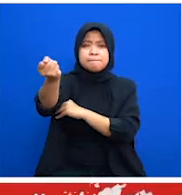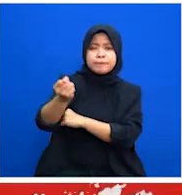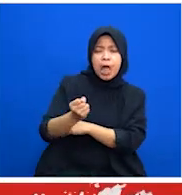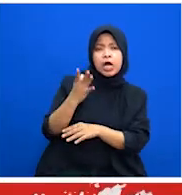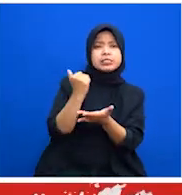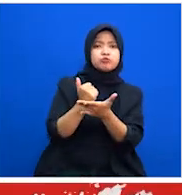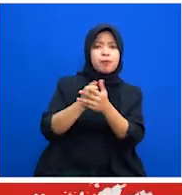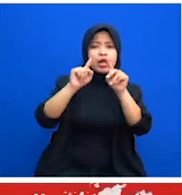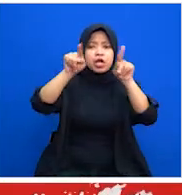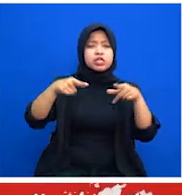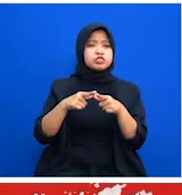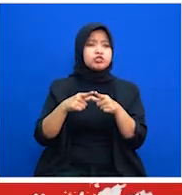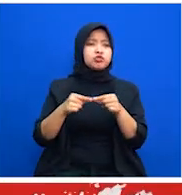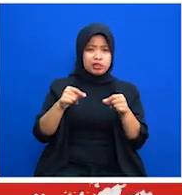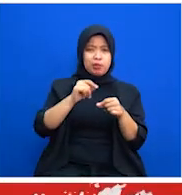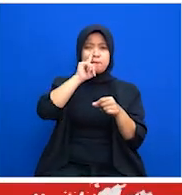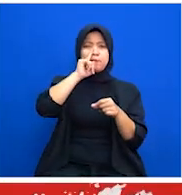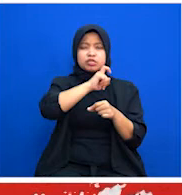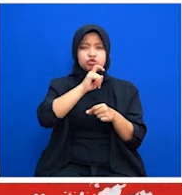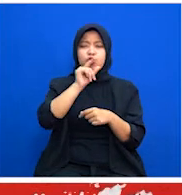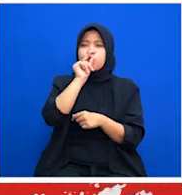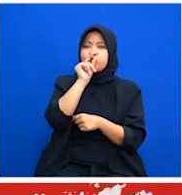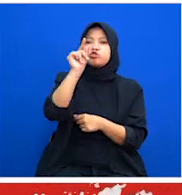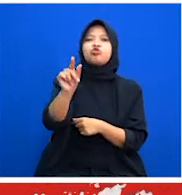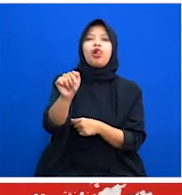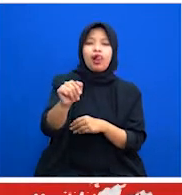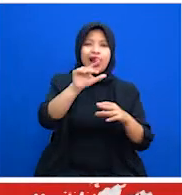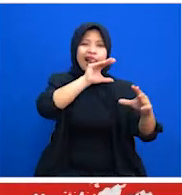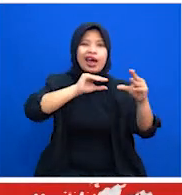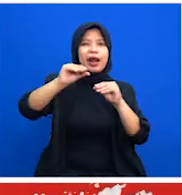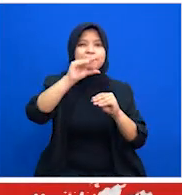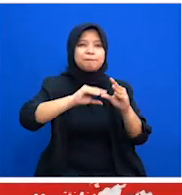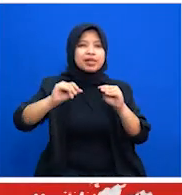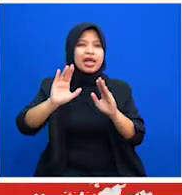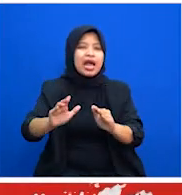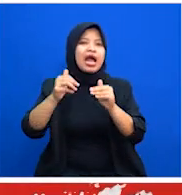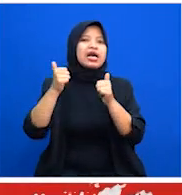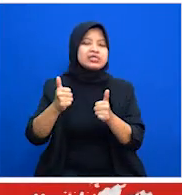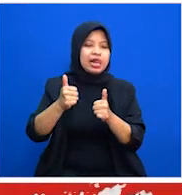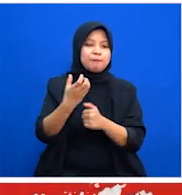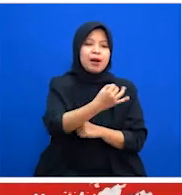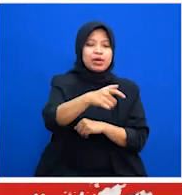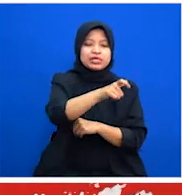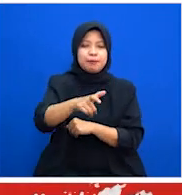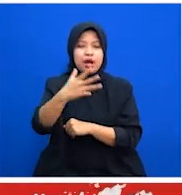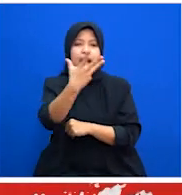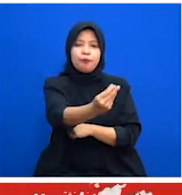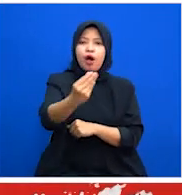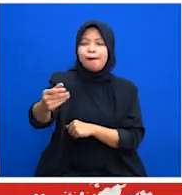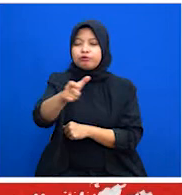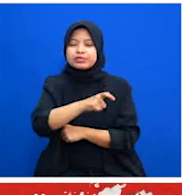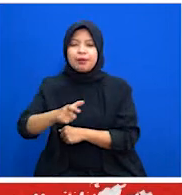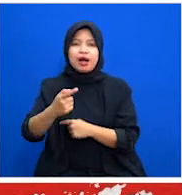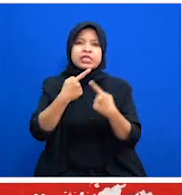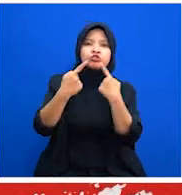bahwa surat yang beredar tersebut hanyalah bersifat usulan dari hasil rapat forkopimda cap dan kepala desa setrum on